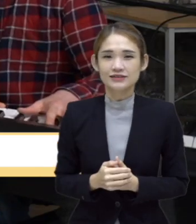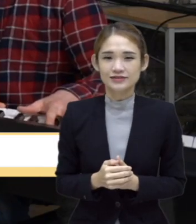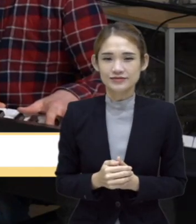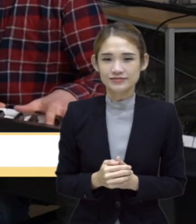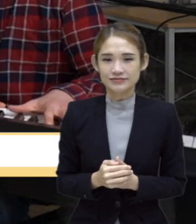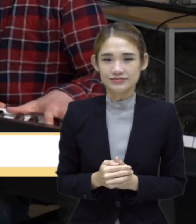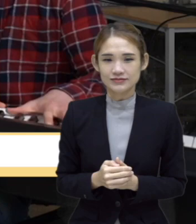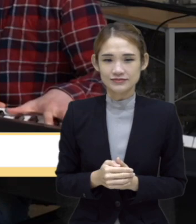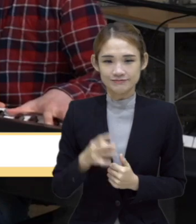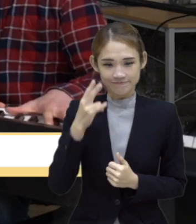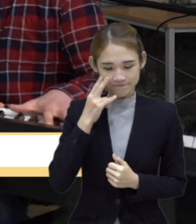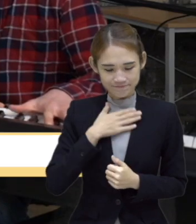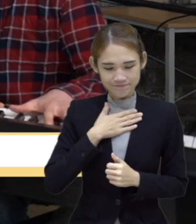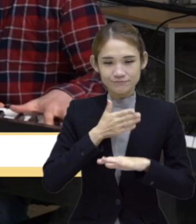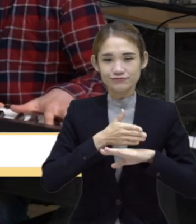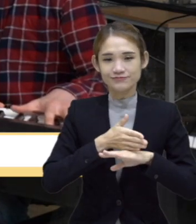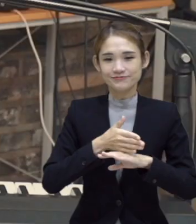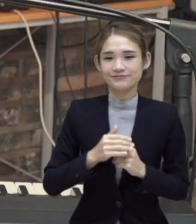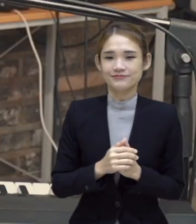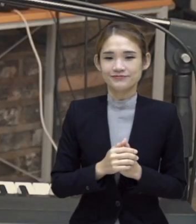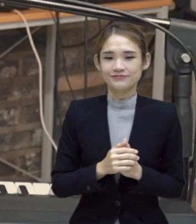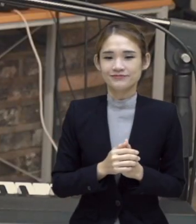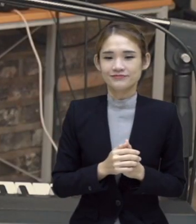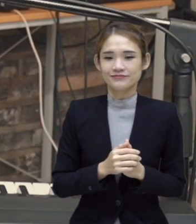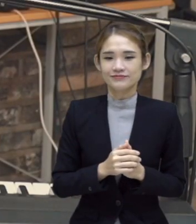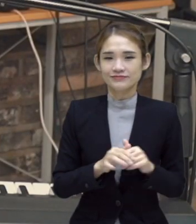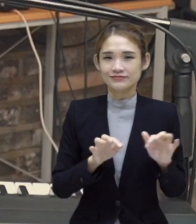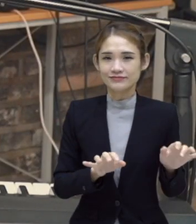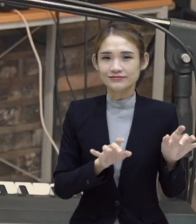전주로 해드릴게요. 아 네네네 감사합니다. 긴장하시지 않게. 네네 긴장이 너무.